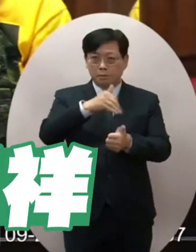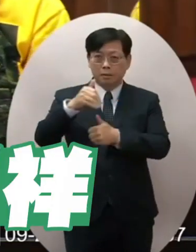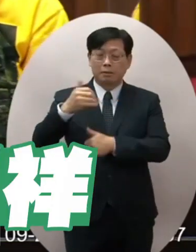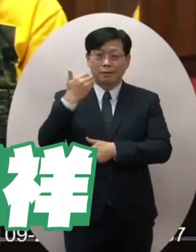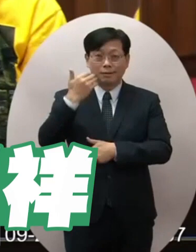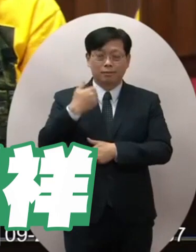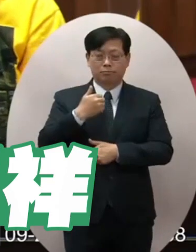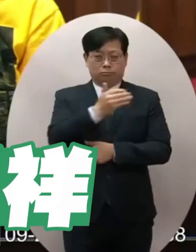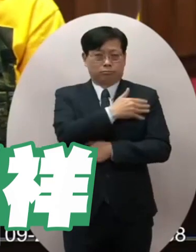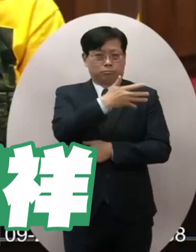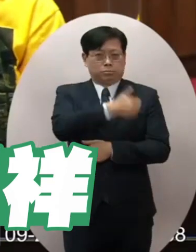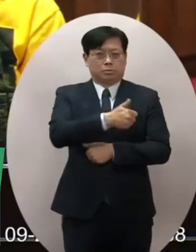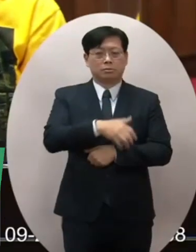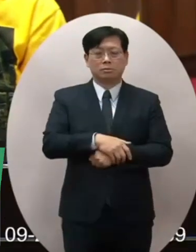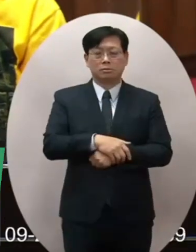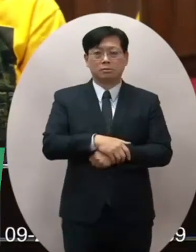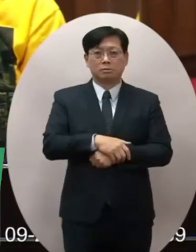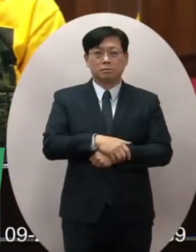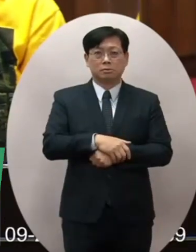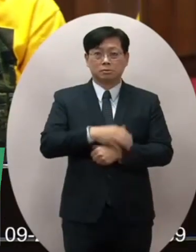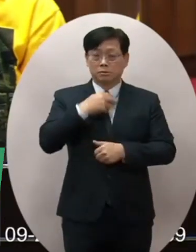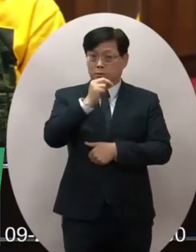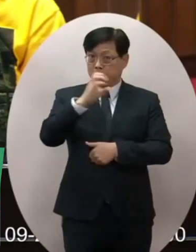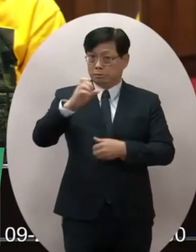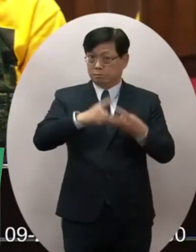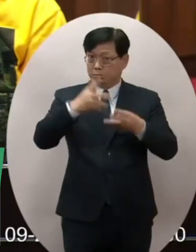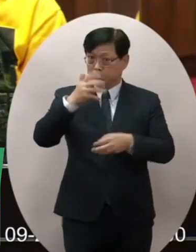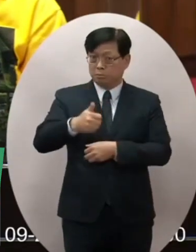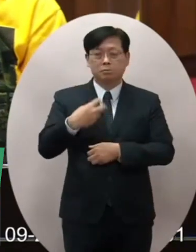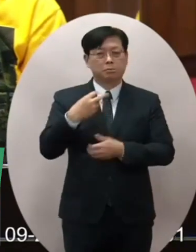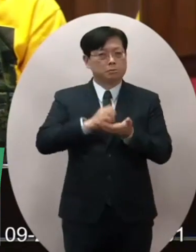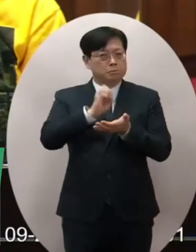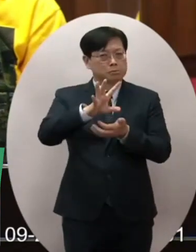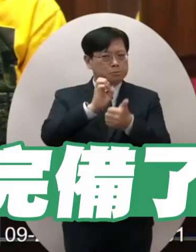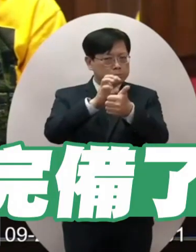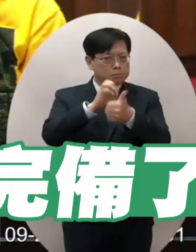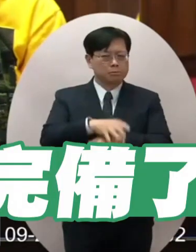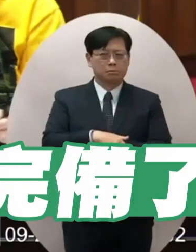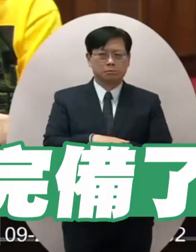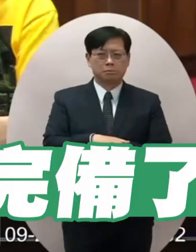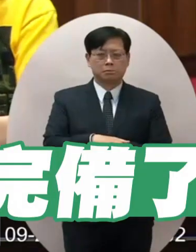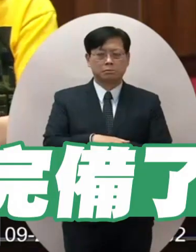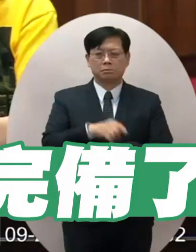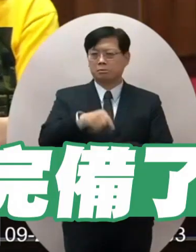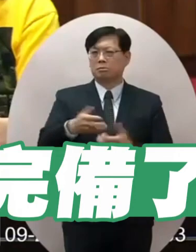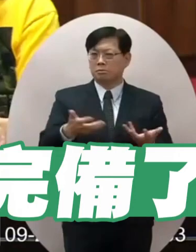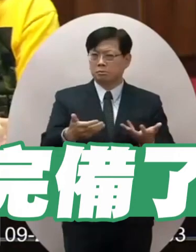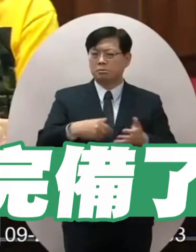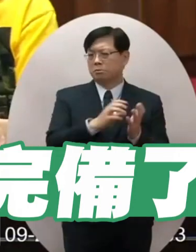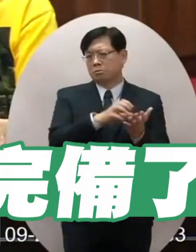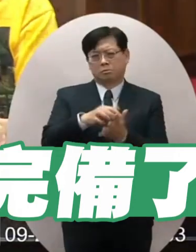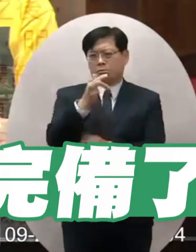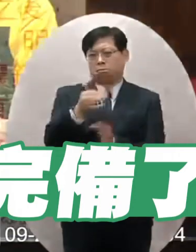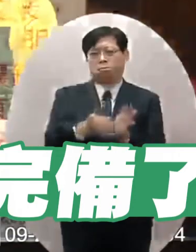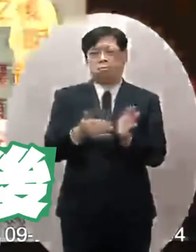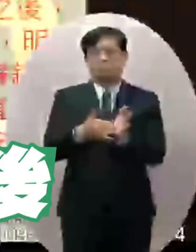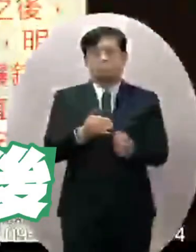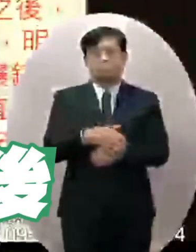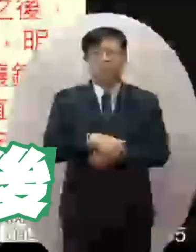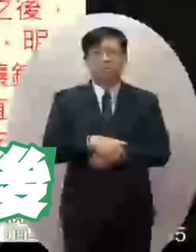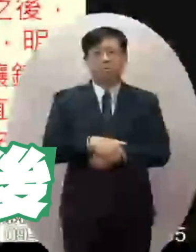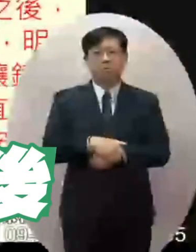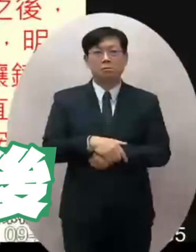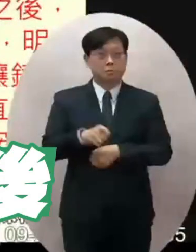苏贞昌找了那个陈耀祥，找了 NCC 的主委，然后跟他讲说，这些东西程序都已经完备了哈、